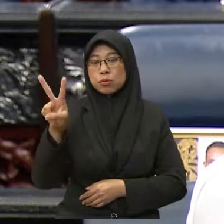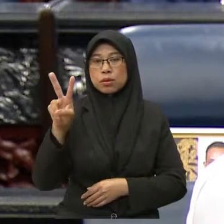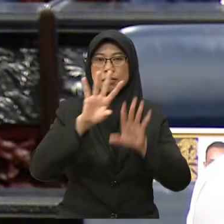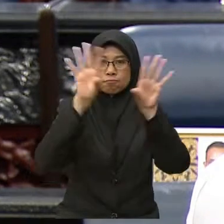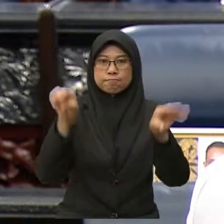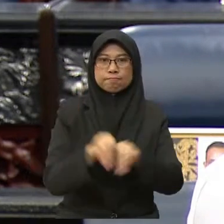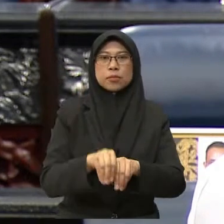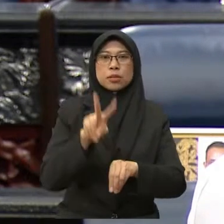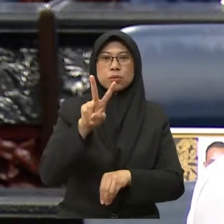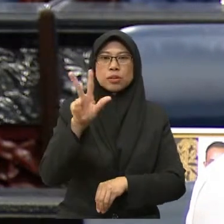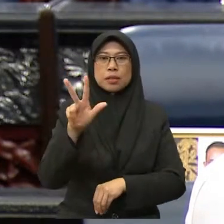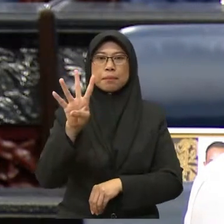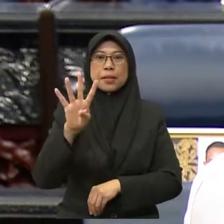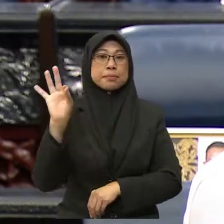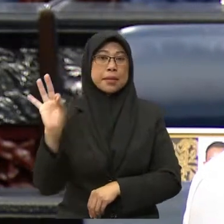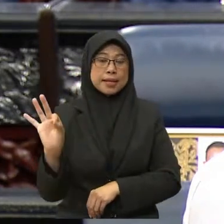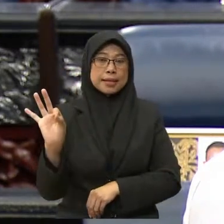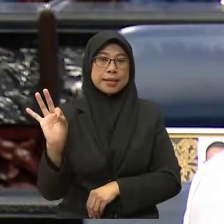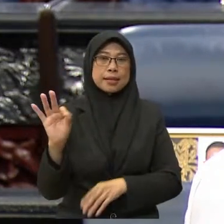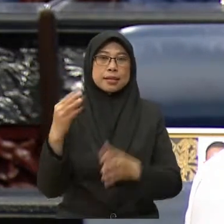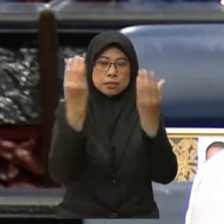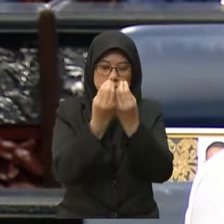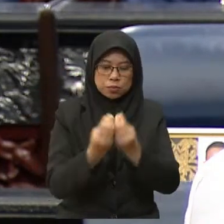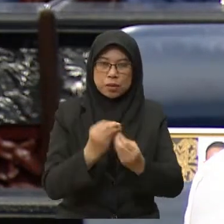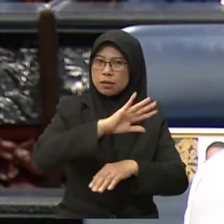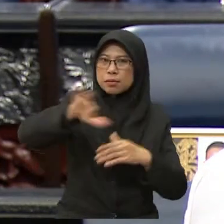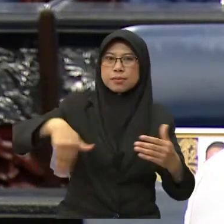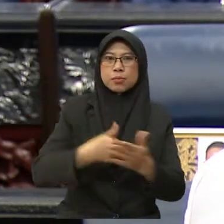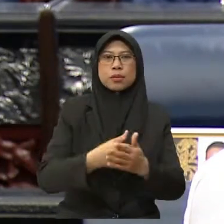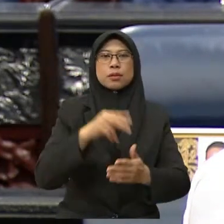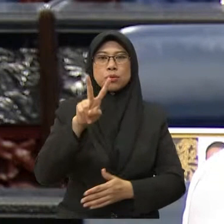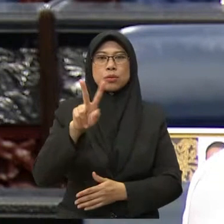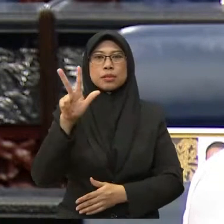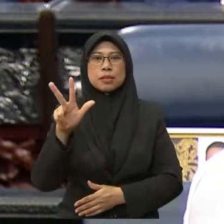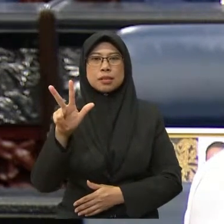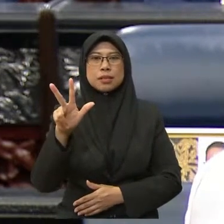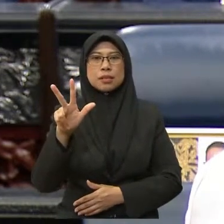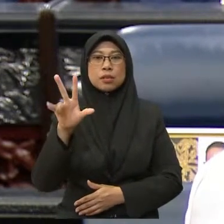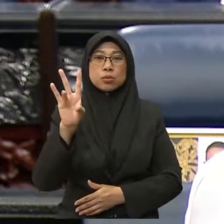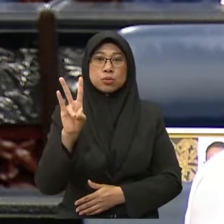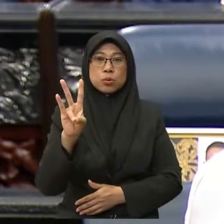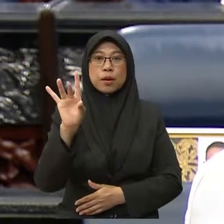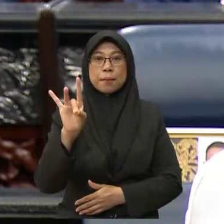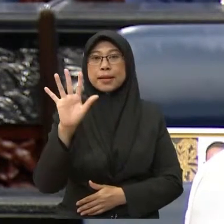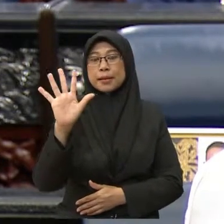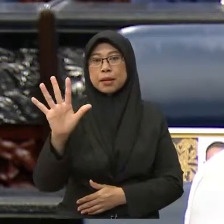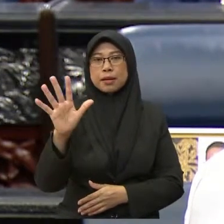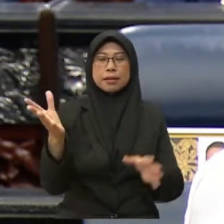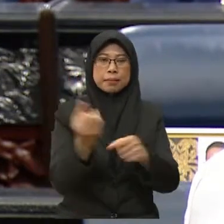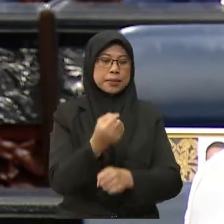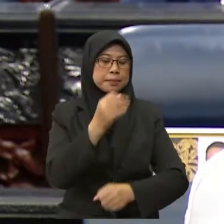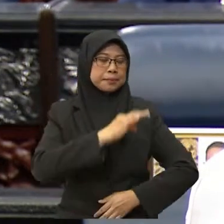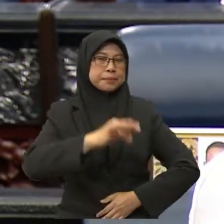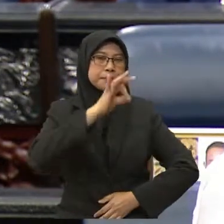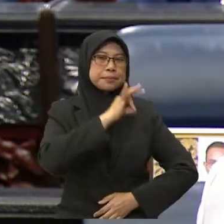berjumlah 2349 dan jumlah keseluruhannya 2785 ya, yang mendapat limpahan